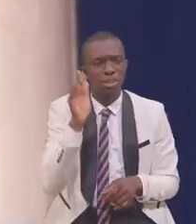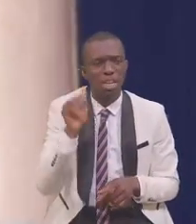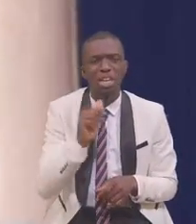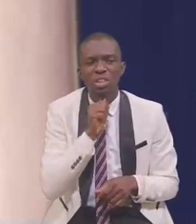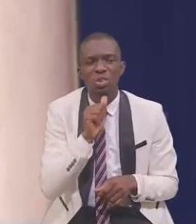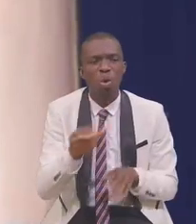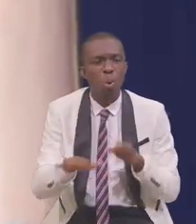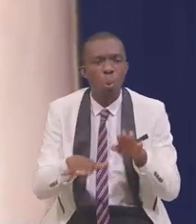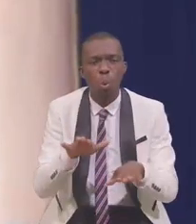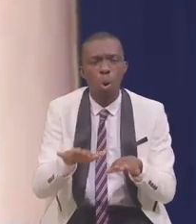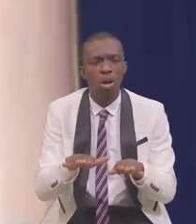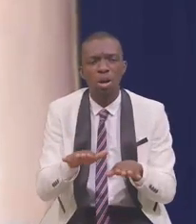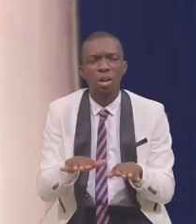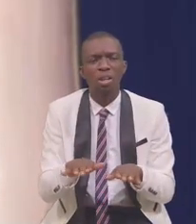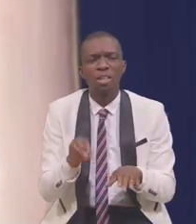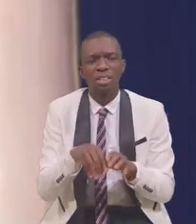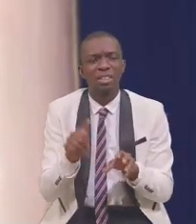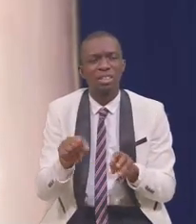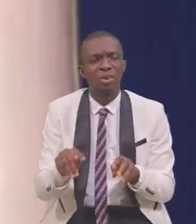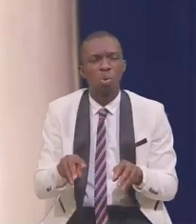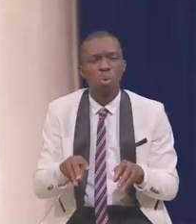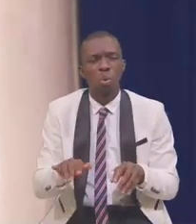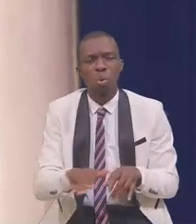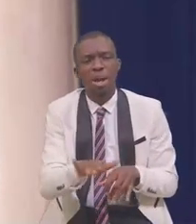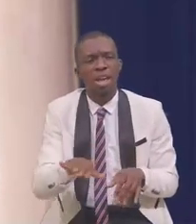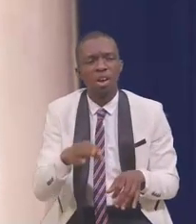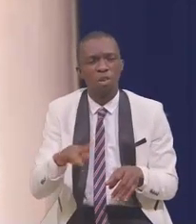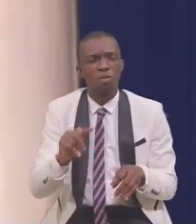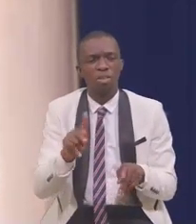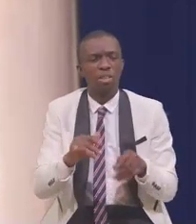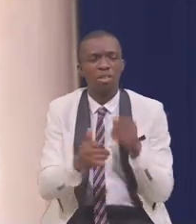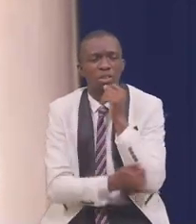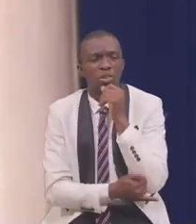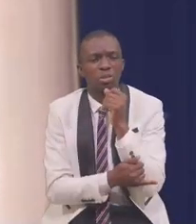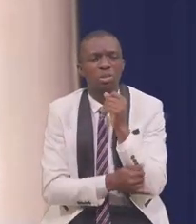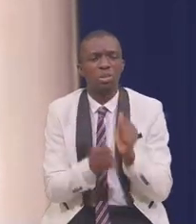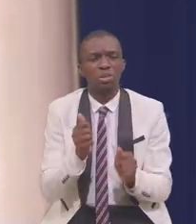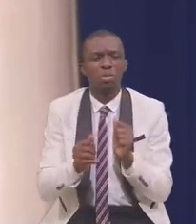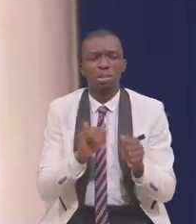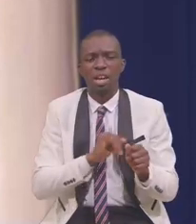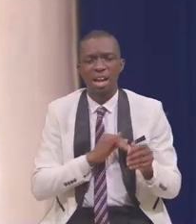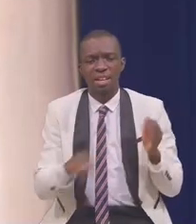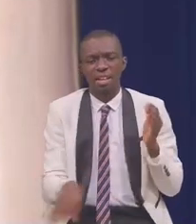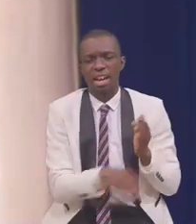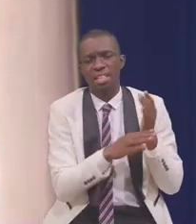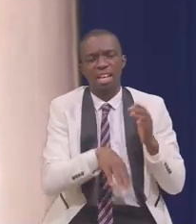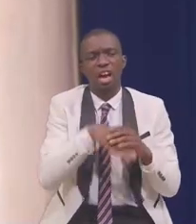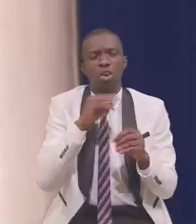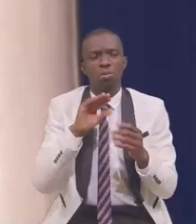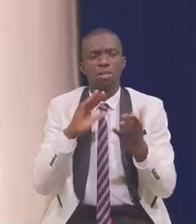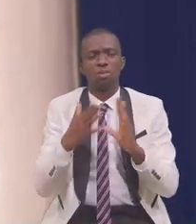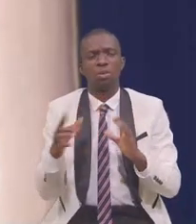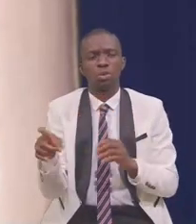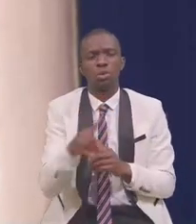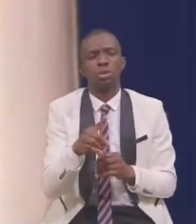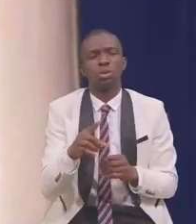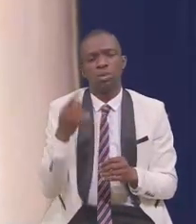vais chasser devant vous, car elles ont fait toutes ces choses. Et je les ai